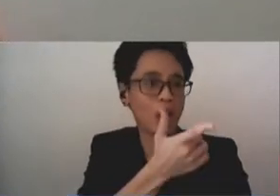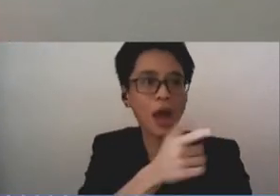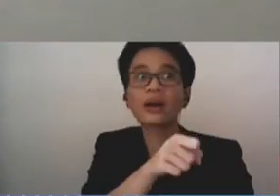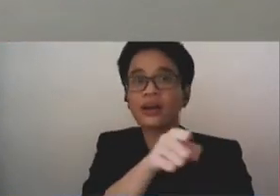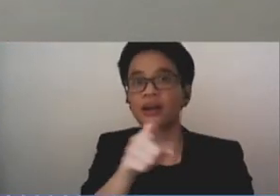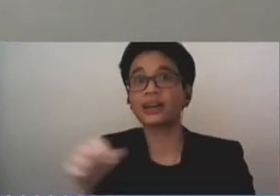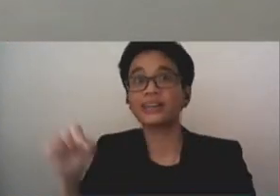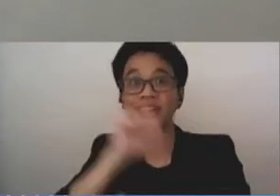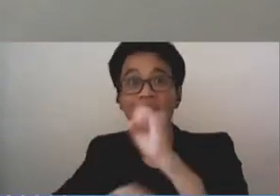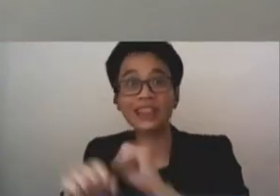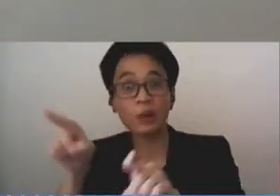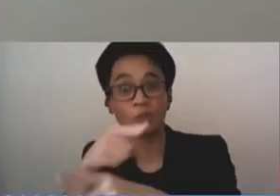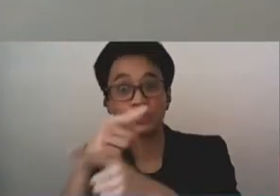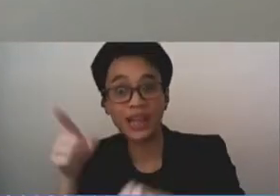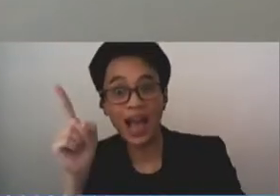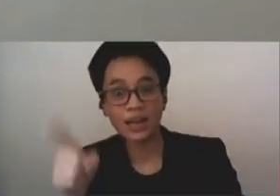gitu.